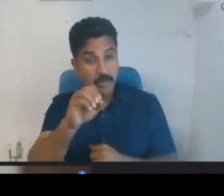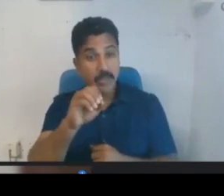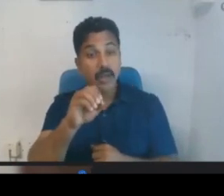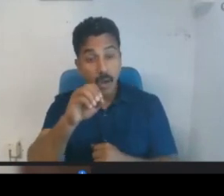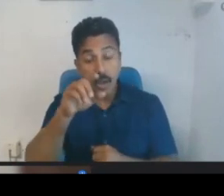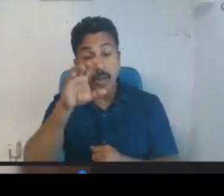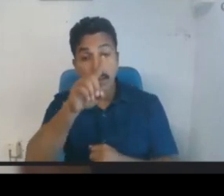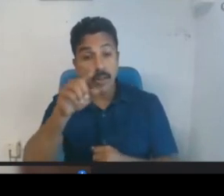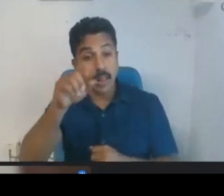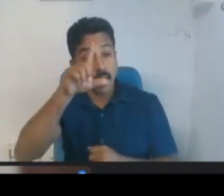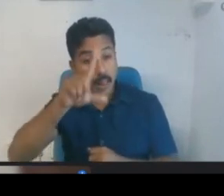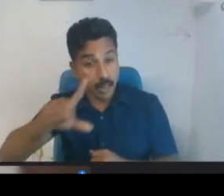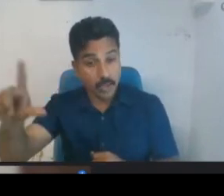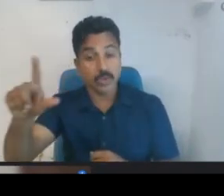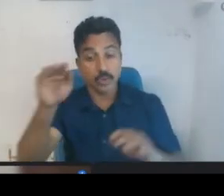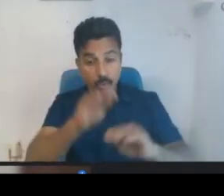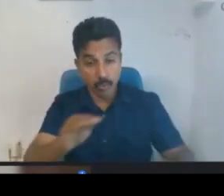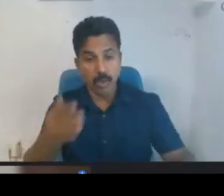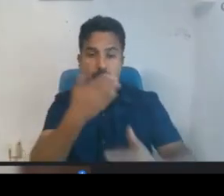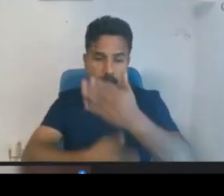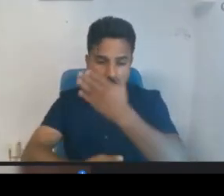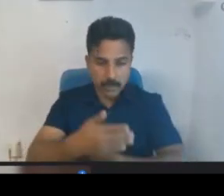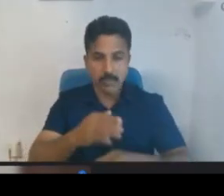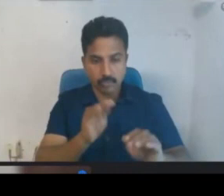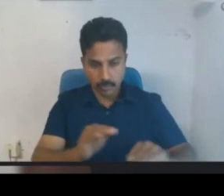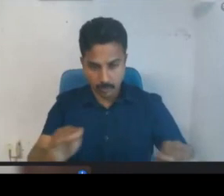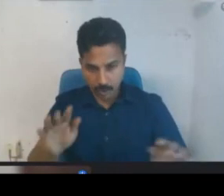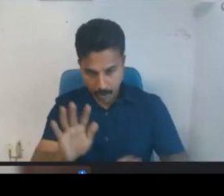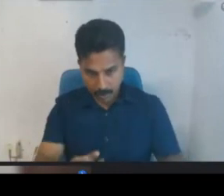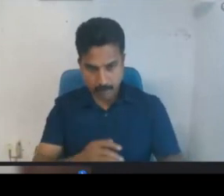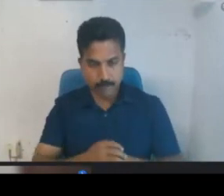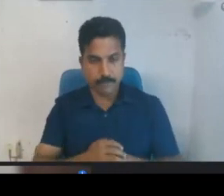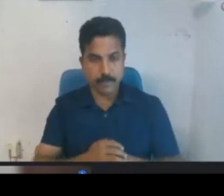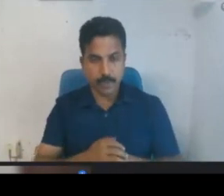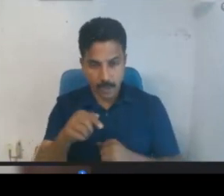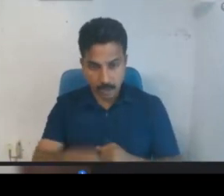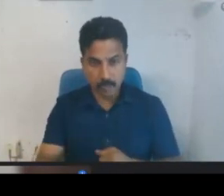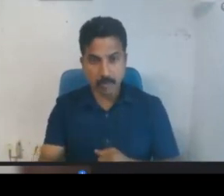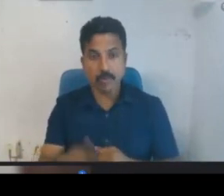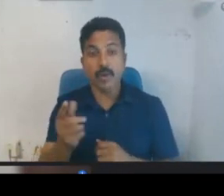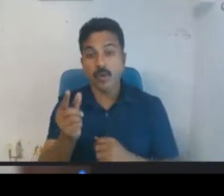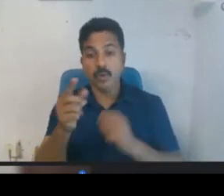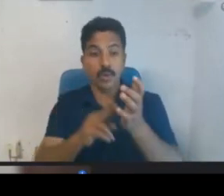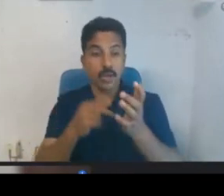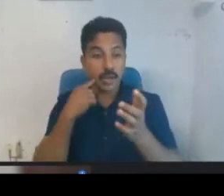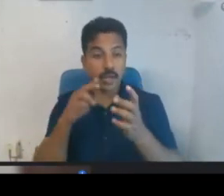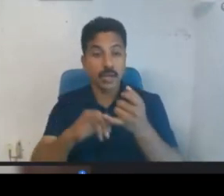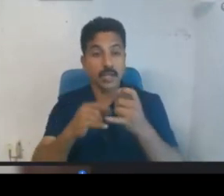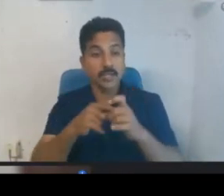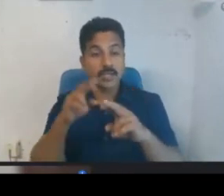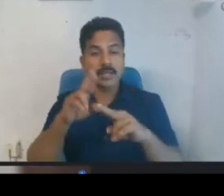240 ദശലക്ഷത്തോളം കുട്ടികൾ ഏതെങ്കിലും തരത്തിലുള്ള ഒരു ഭിന്നശേഷി ഉള്ളവരാണ് എന്നുള്ളതാണ് നമ്മുടെ യൂണിസെഫിന്റെ